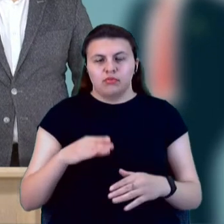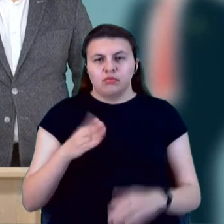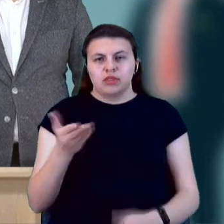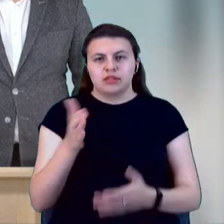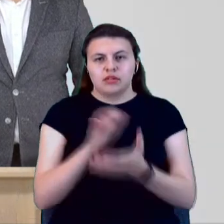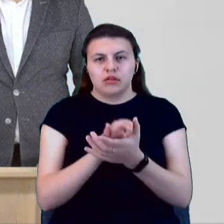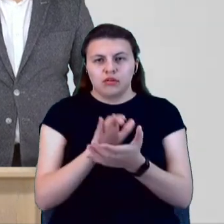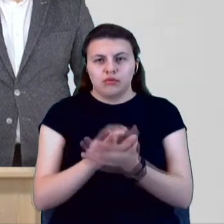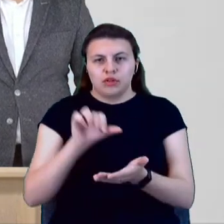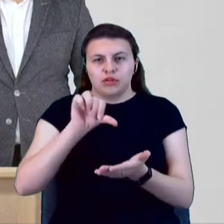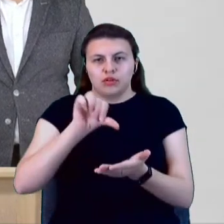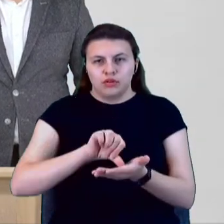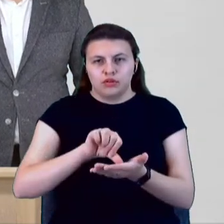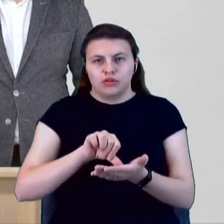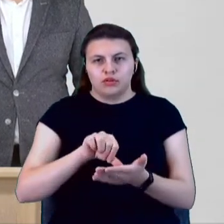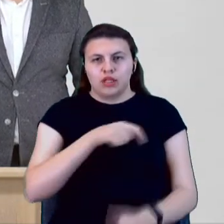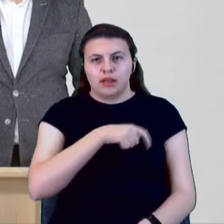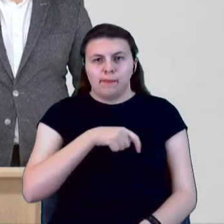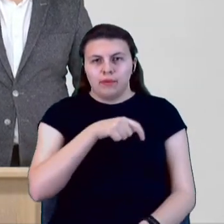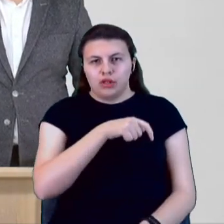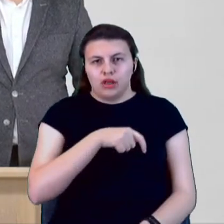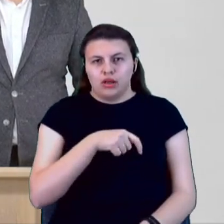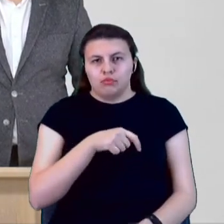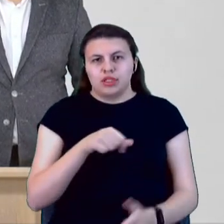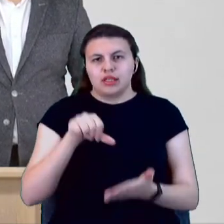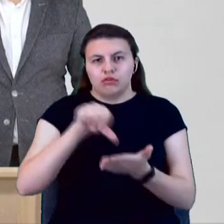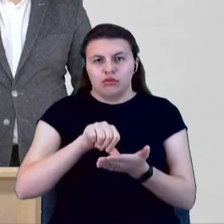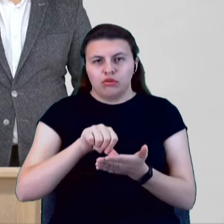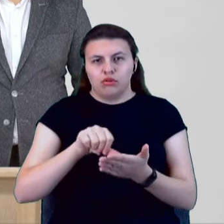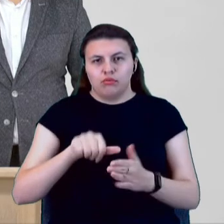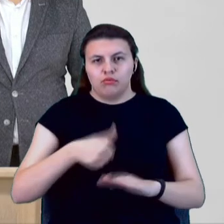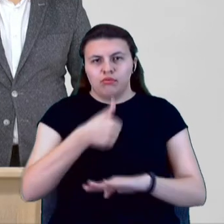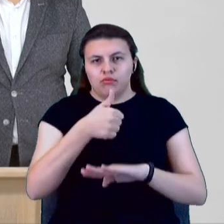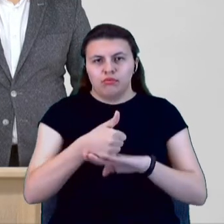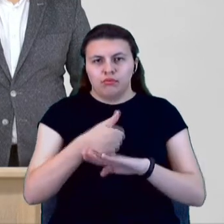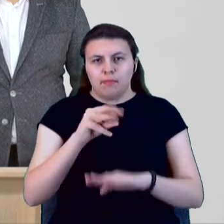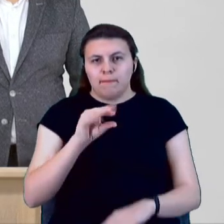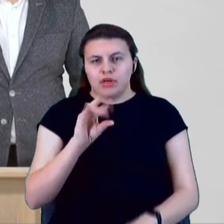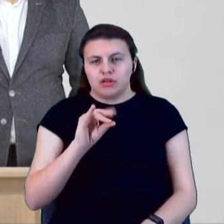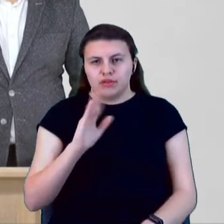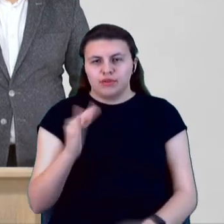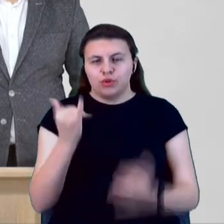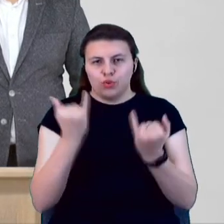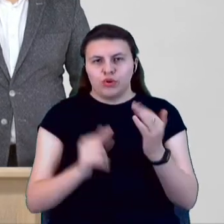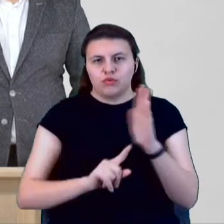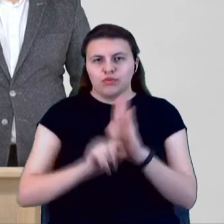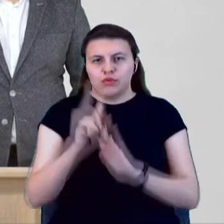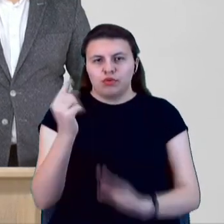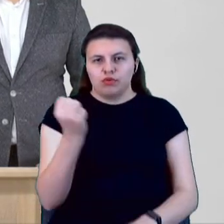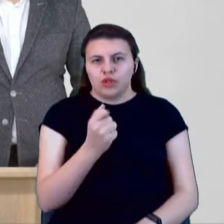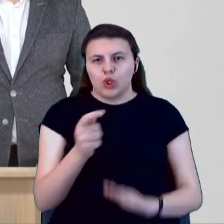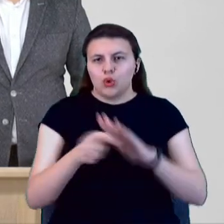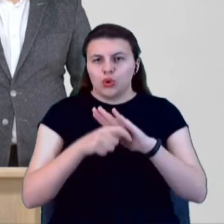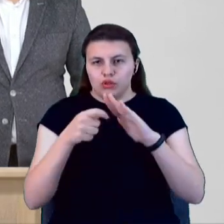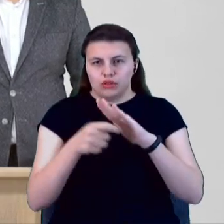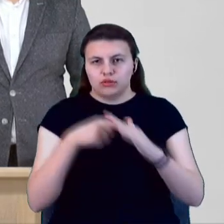на посаду депутатів і з кандидатами на посаду мерів. Сьогодні у нас розпочинається тиждень Донецької області, і до